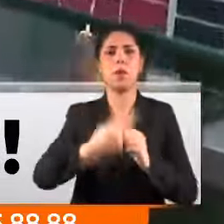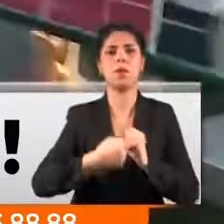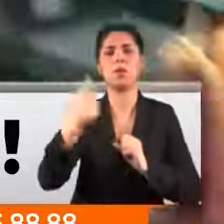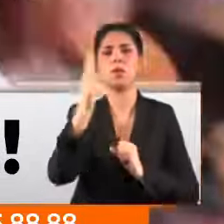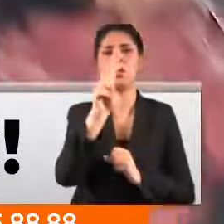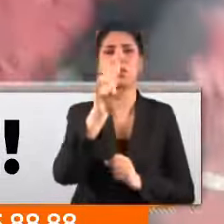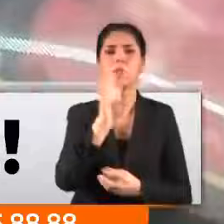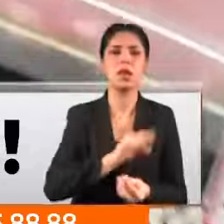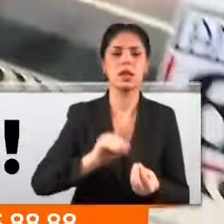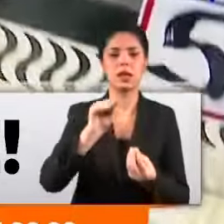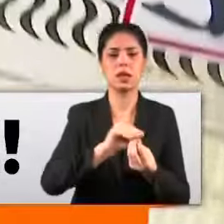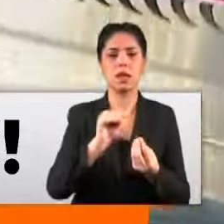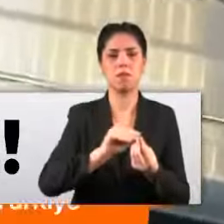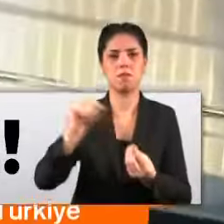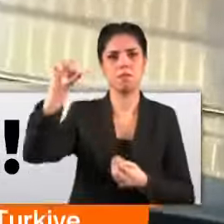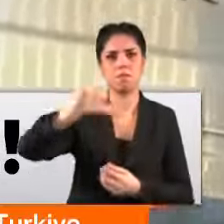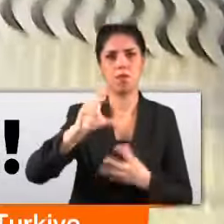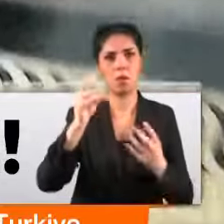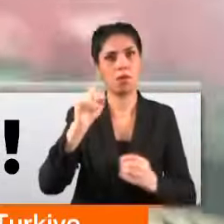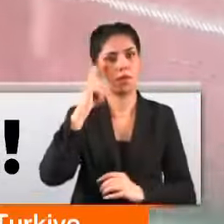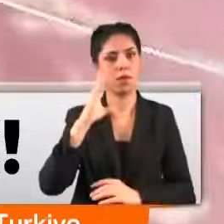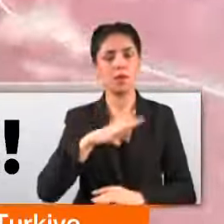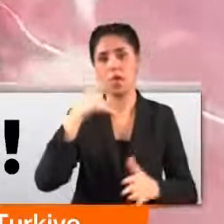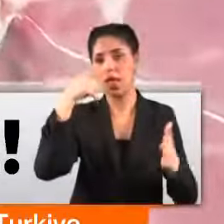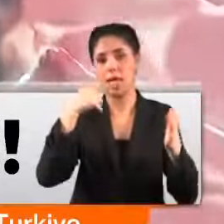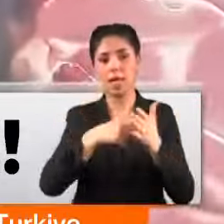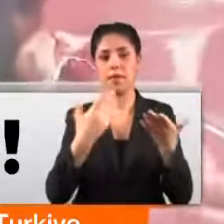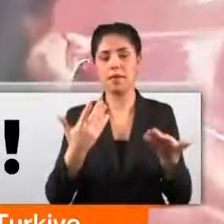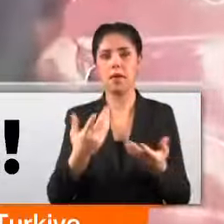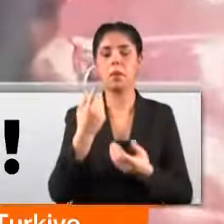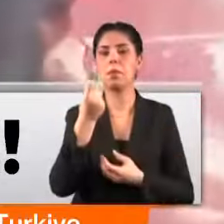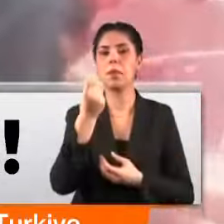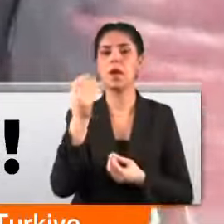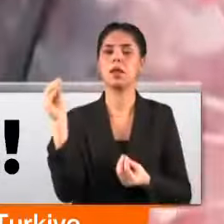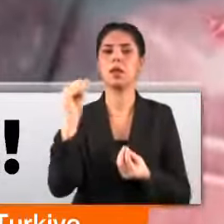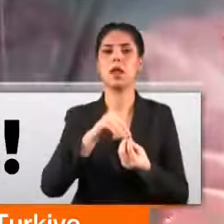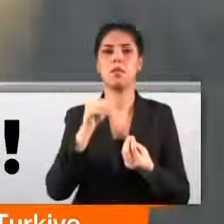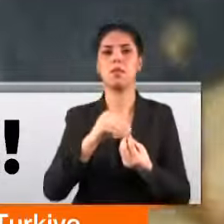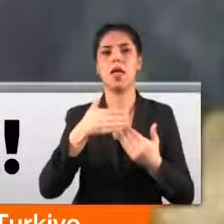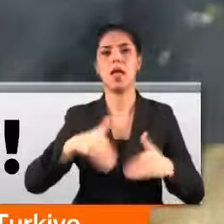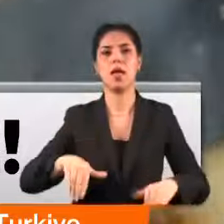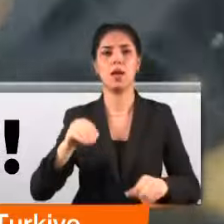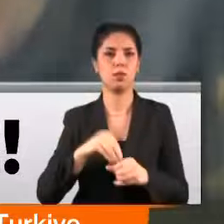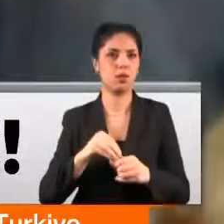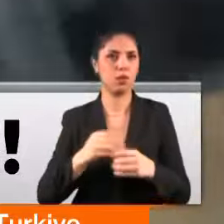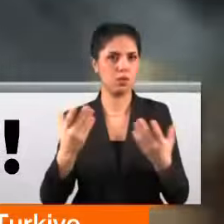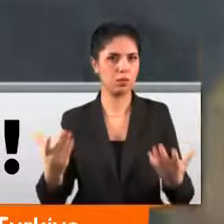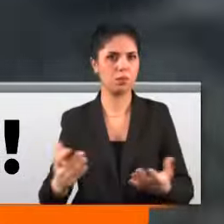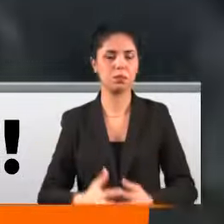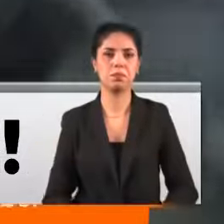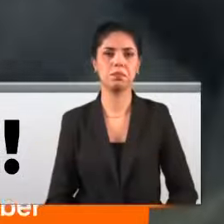yakın artışın geriye çekilmesi öngörülüyor. Tabii amaç fiyatların daha da yükselmesinin de önüne geçmek.